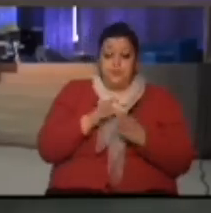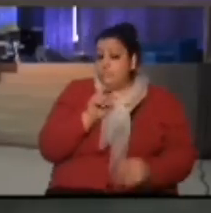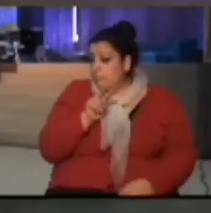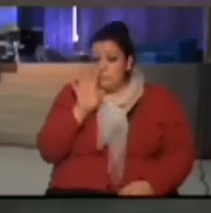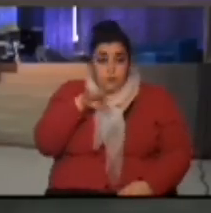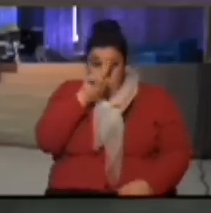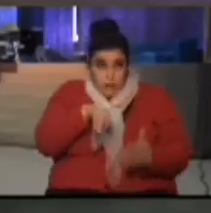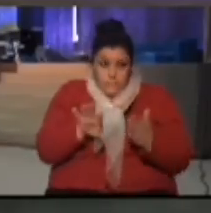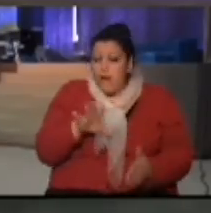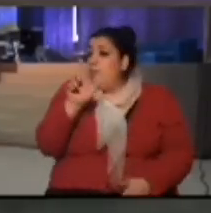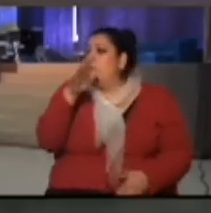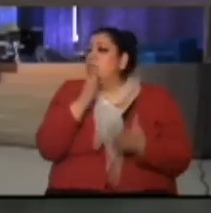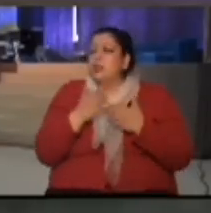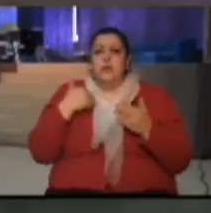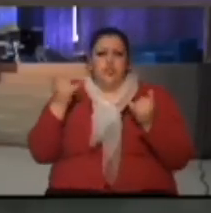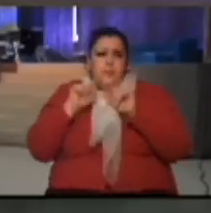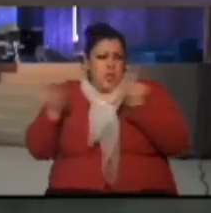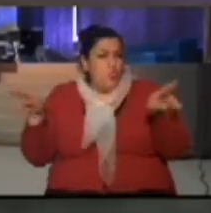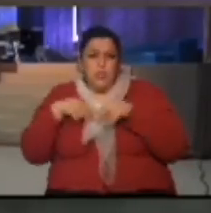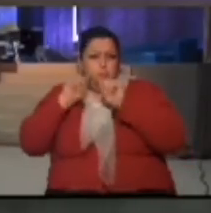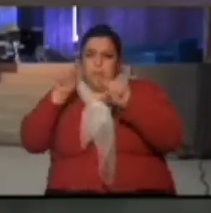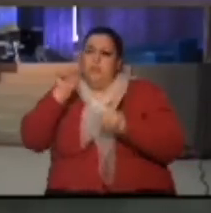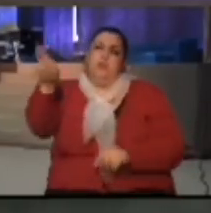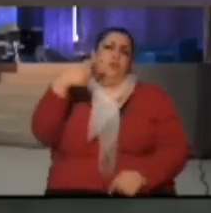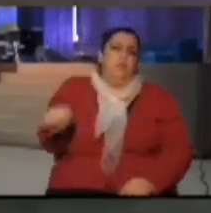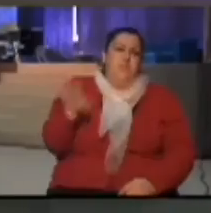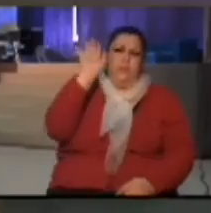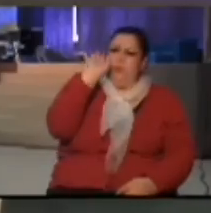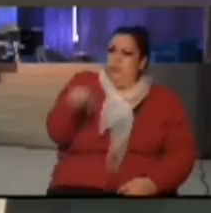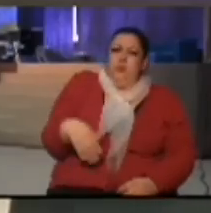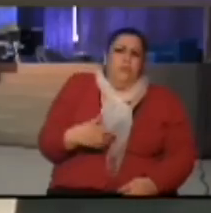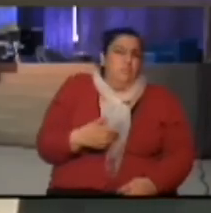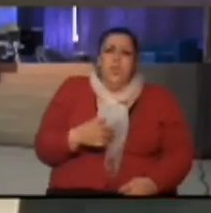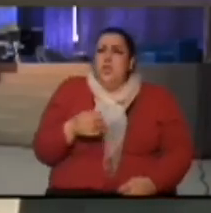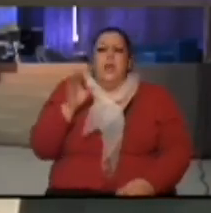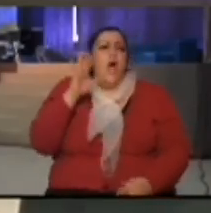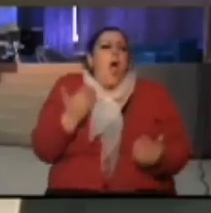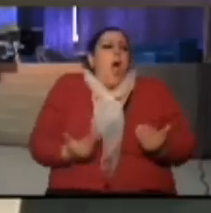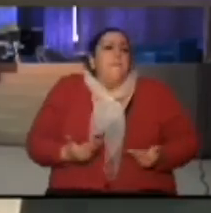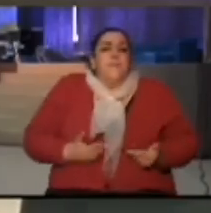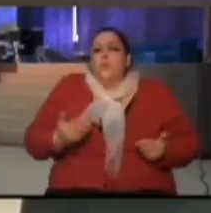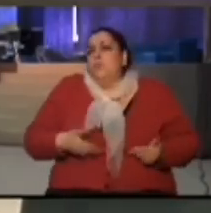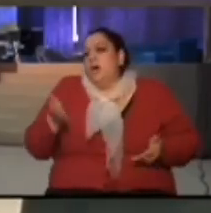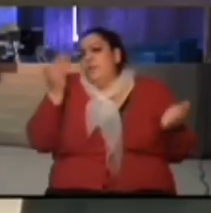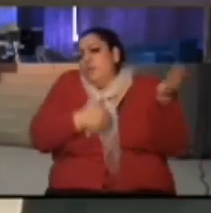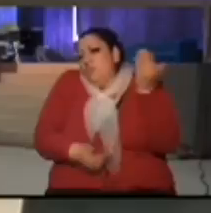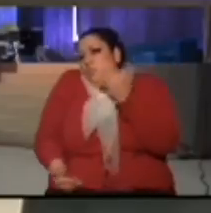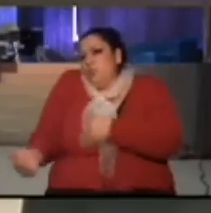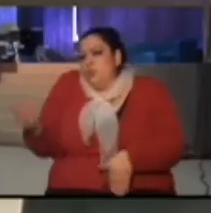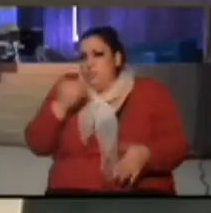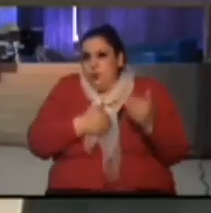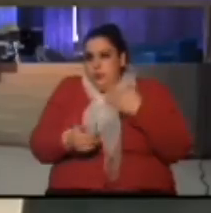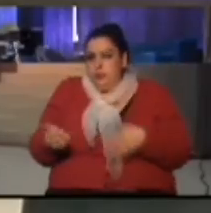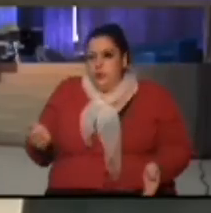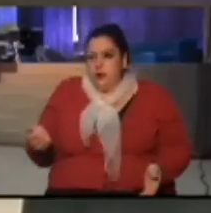դու ասում ես, ուրիշների մոտ հնարավոր ա, իմ մոտ հնարավոր չի, կան մարդիկ, որ հանդգնում են մտածե, պաստորեն եկեղեցում էլ ասենց, ես